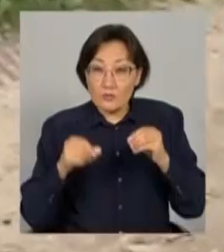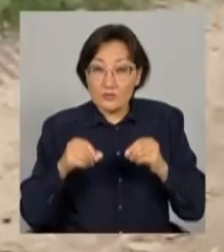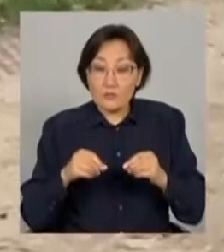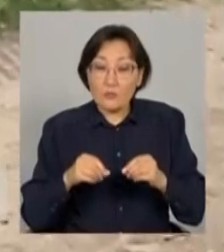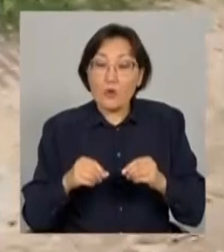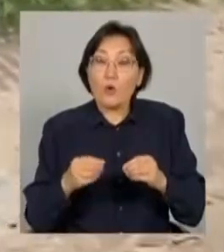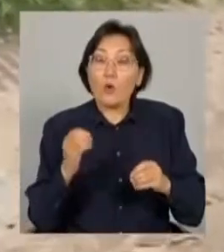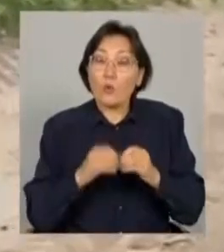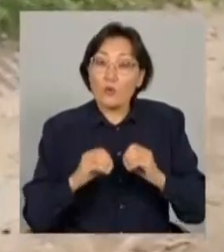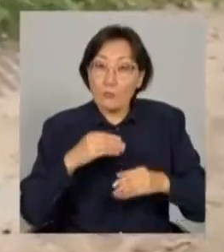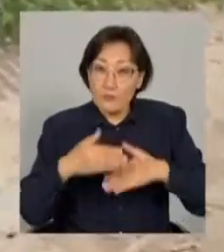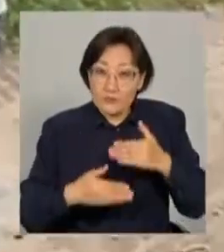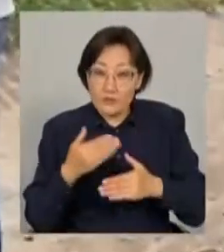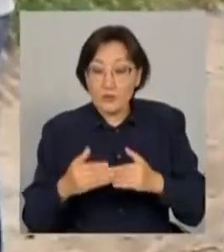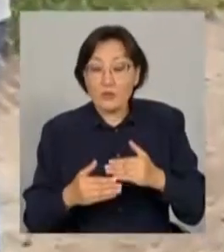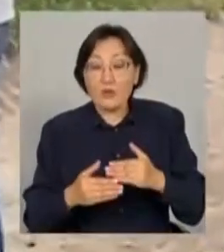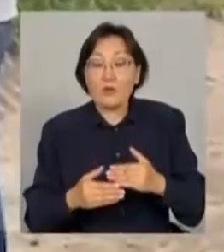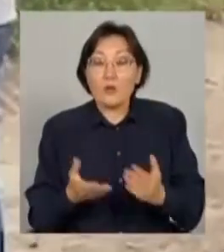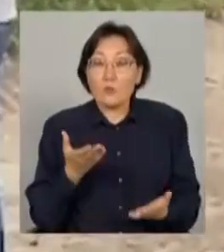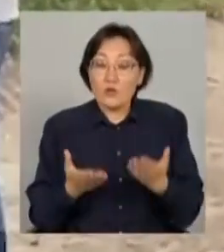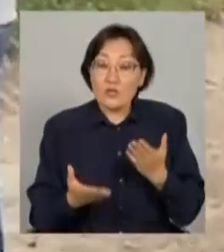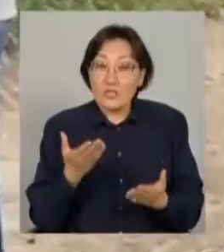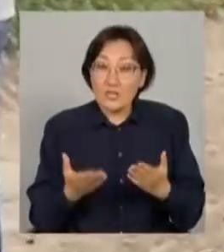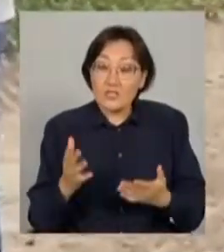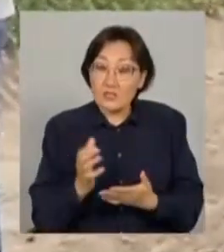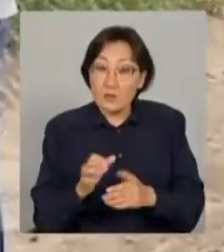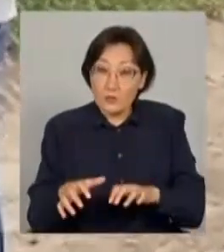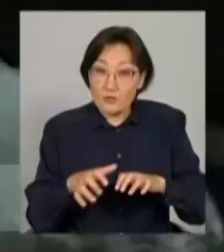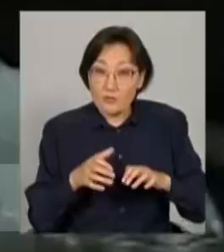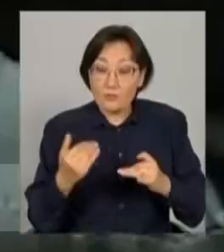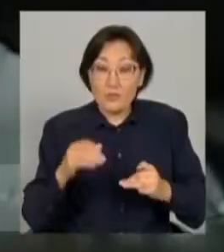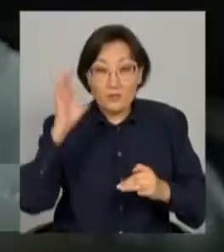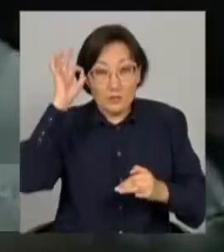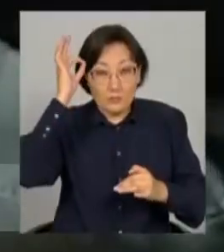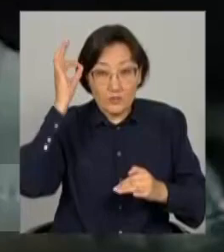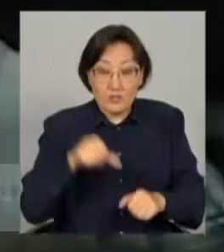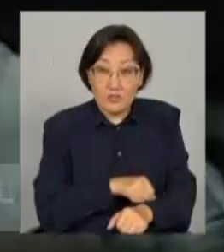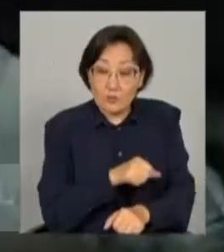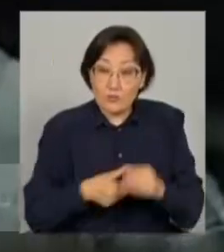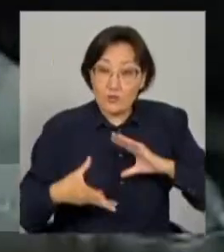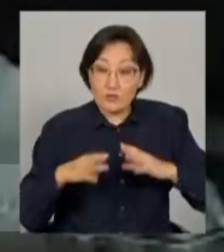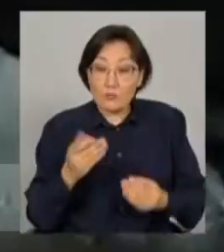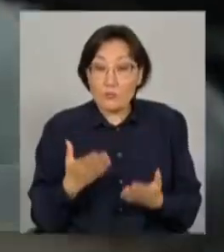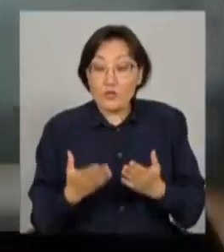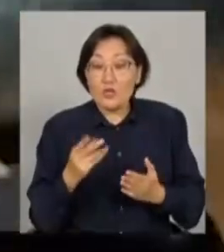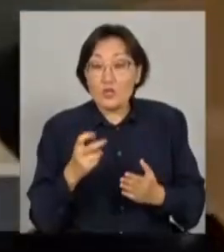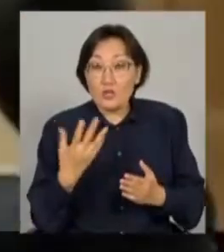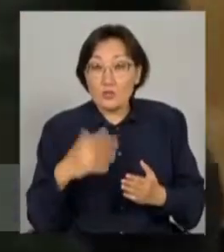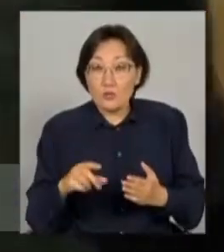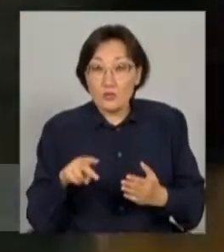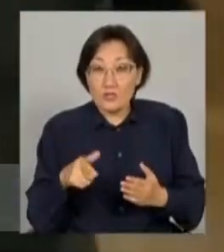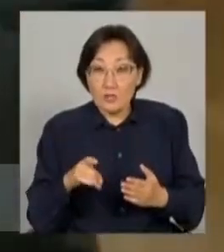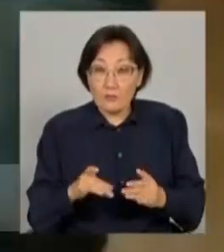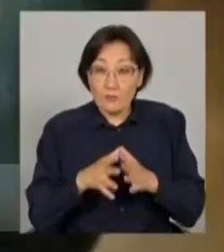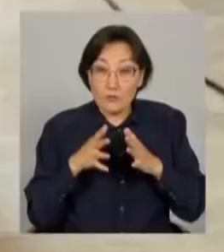10 полимерлі пакетпен өлшеуге арналған таразы тәркіленді. Алынған психотроптық заттардың жалпы салмағы 250 граммнан